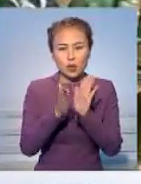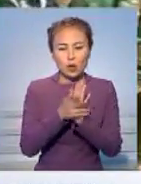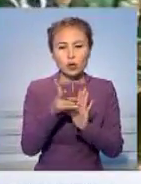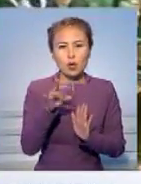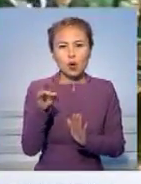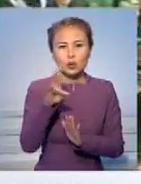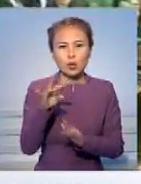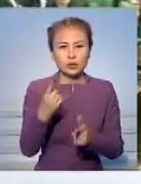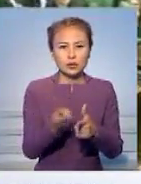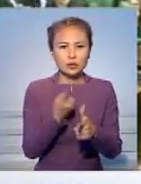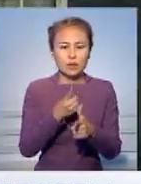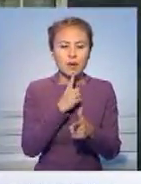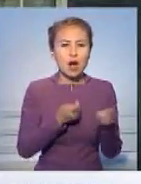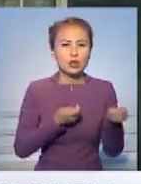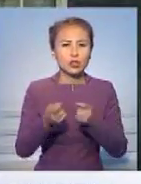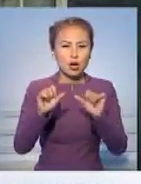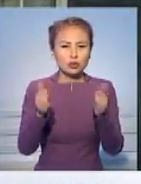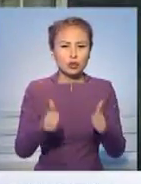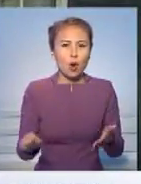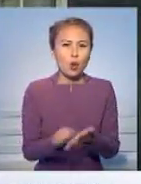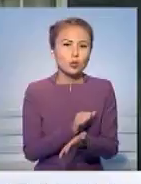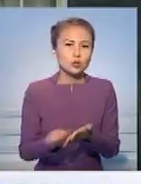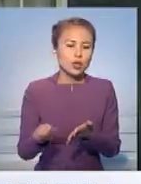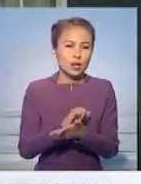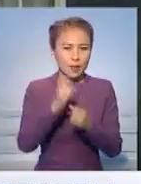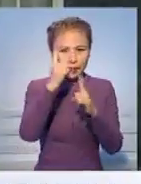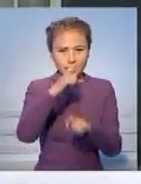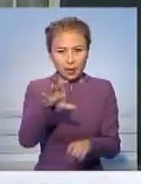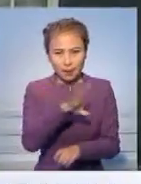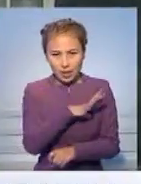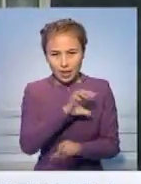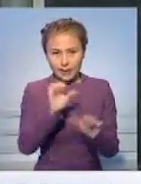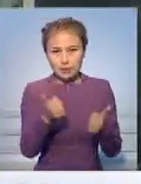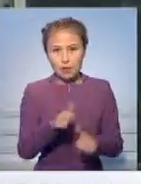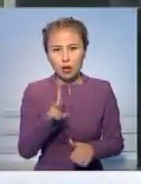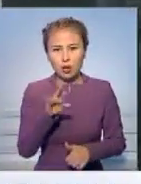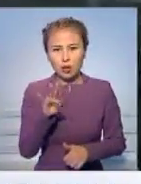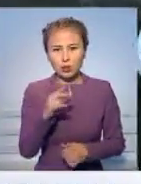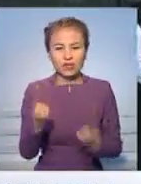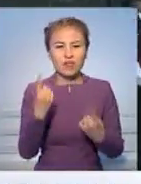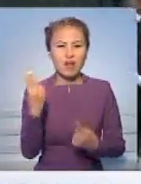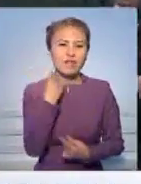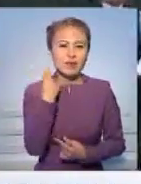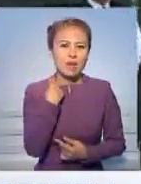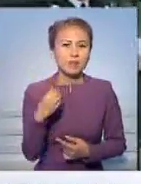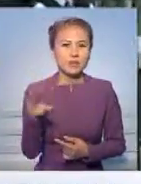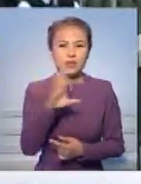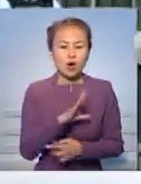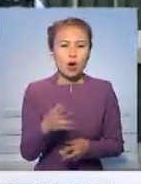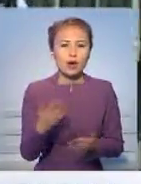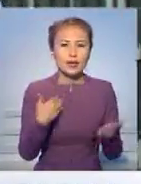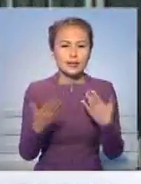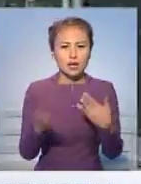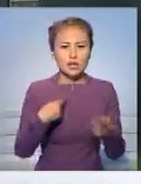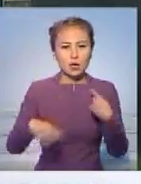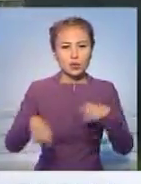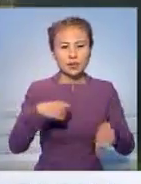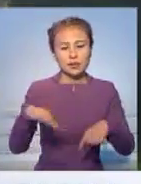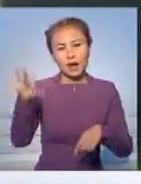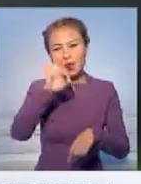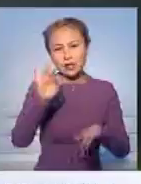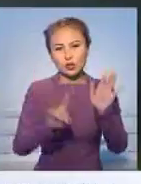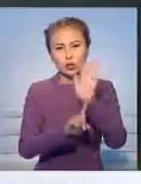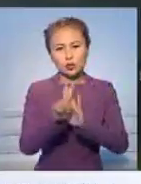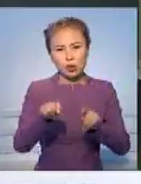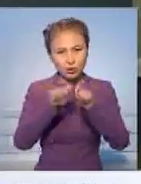келіссөзде Лондонның ұстанымы бойынша ресми құжатты жарияланғанын айтқан еді. Ресми Лондон Ұлыбритания мен Еуроодақ арасында ашық